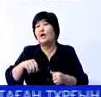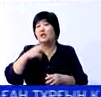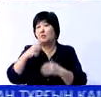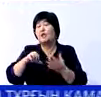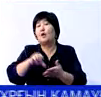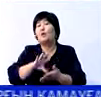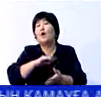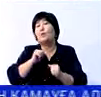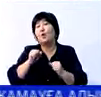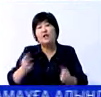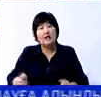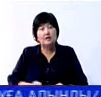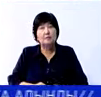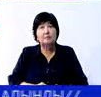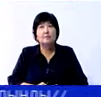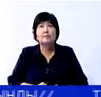боксерскен.